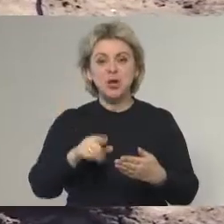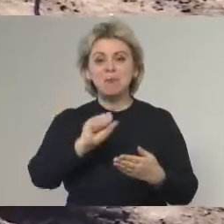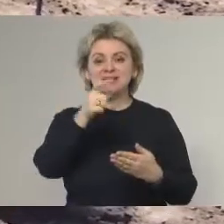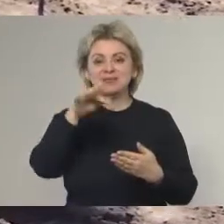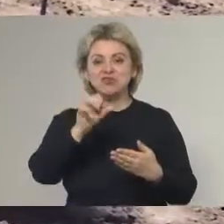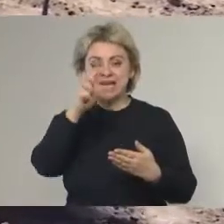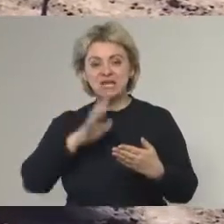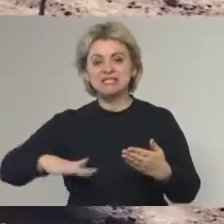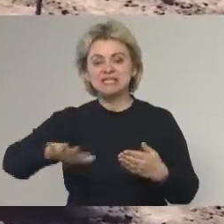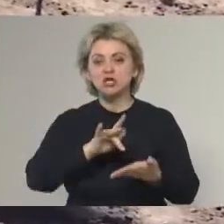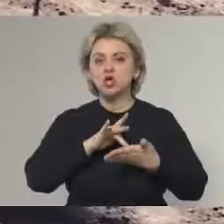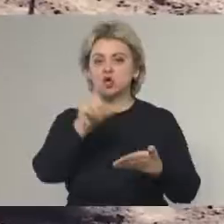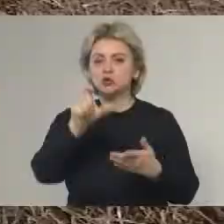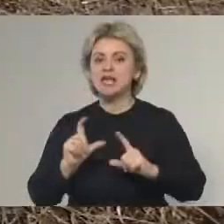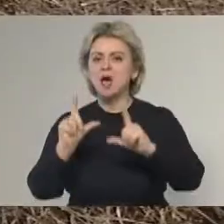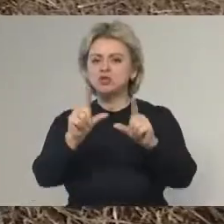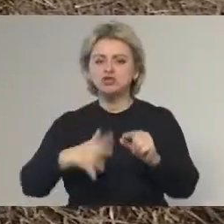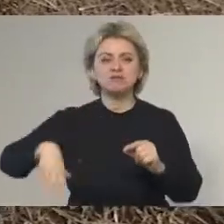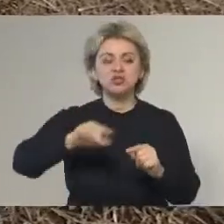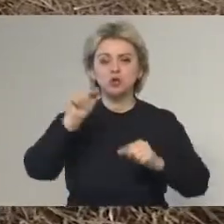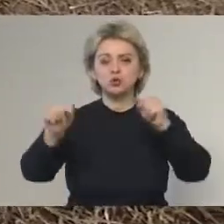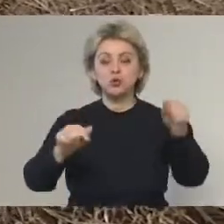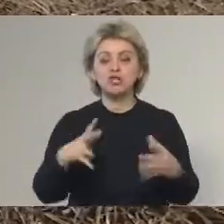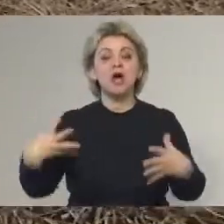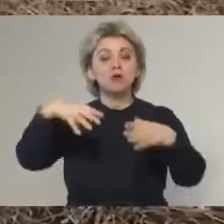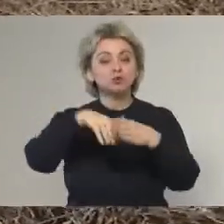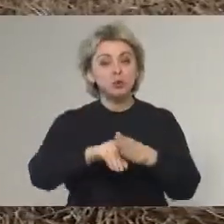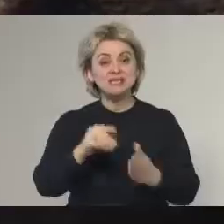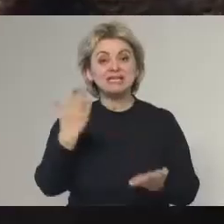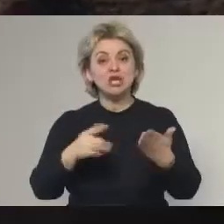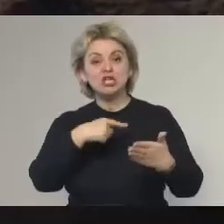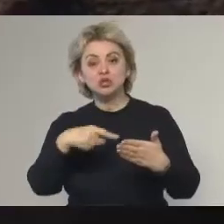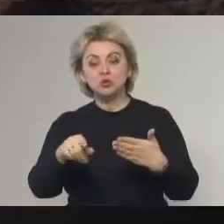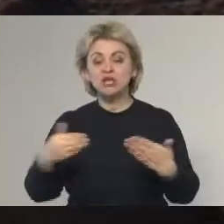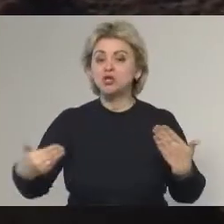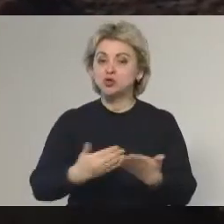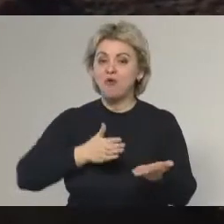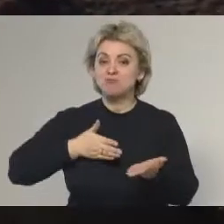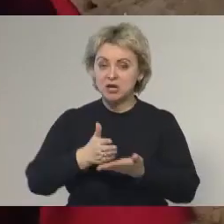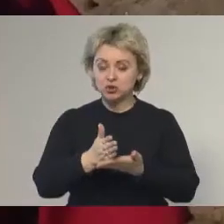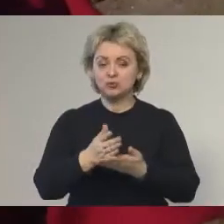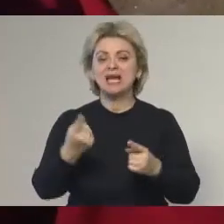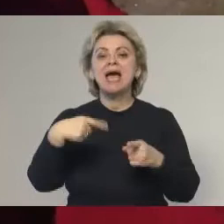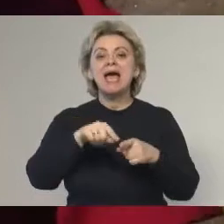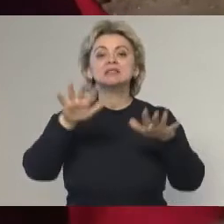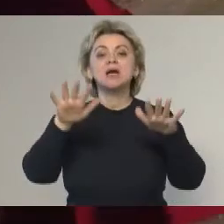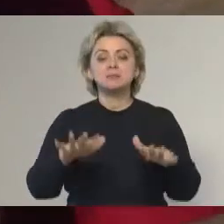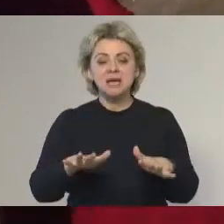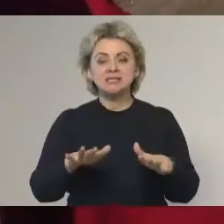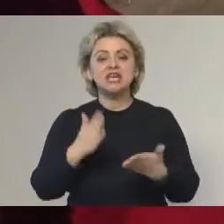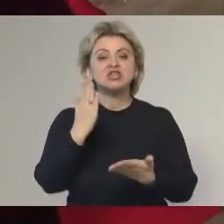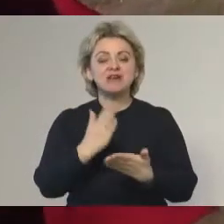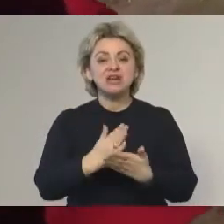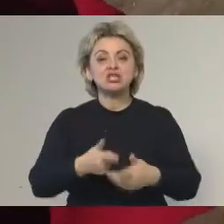Боспорское царство. Экскурсоводы объезжают все точки и вносят, либо исключают из нового маршрута. Это место